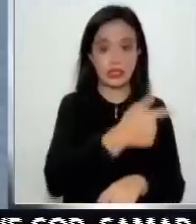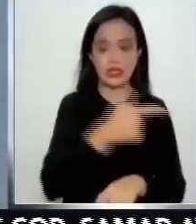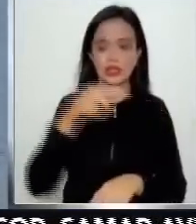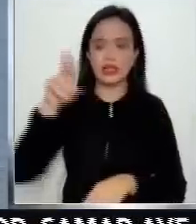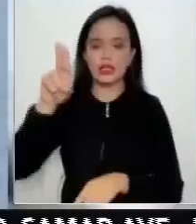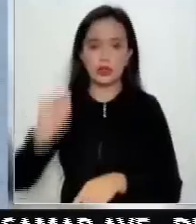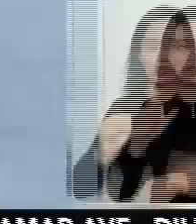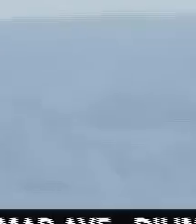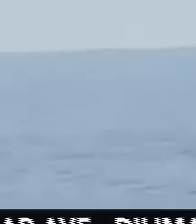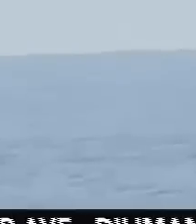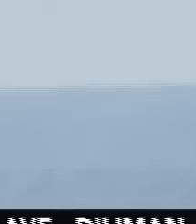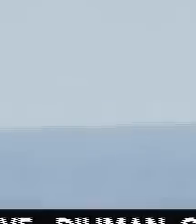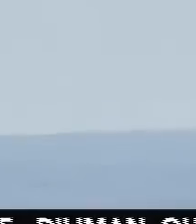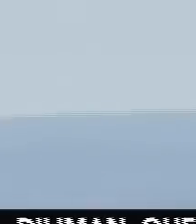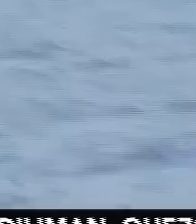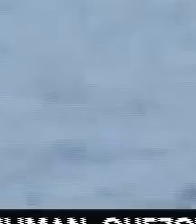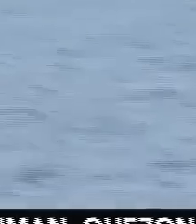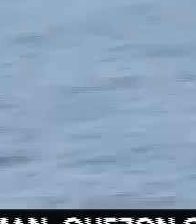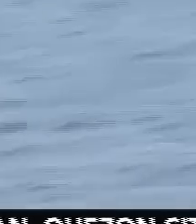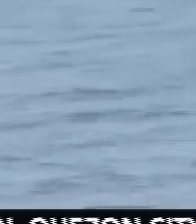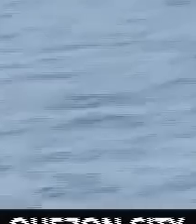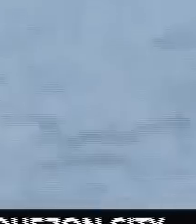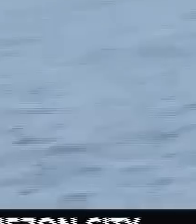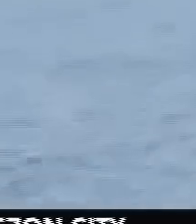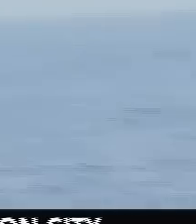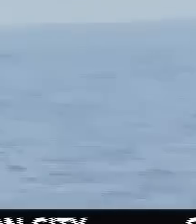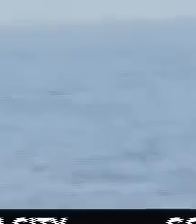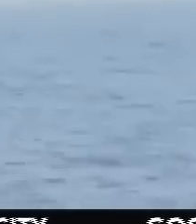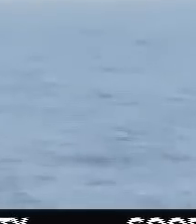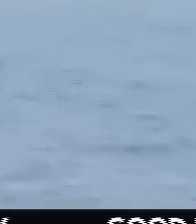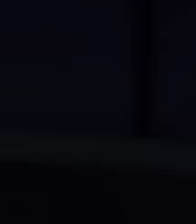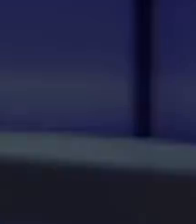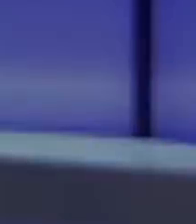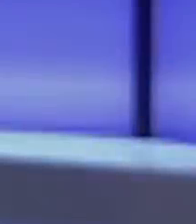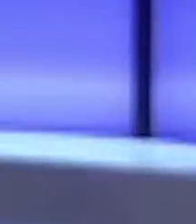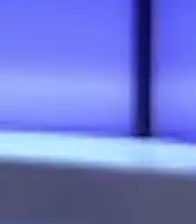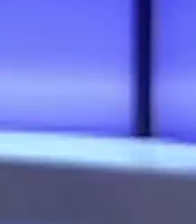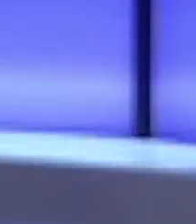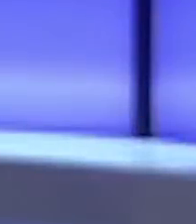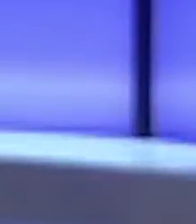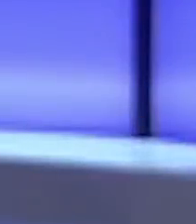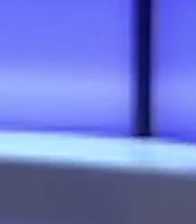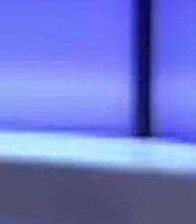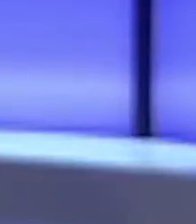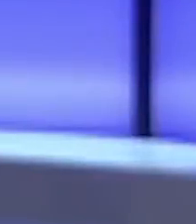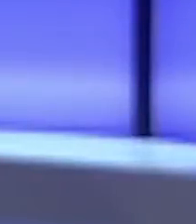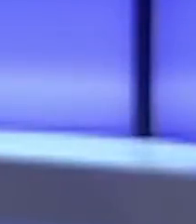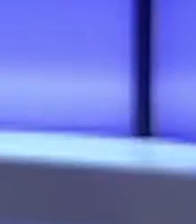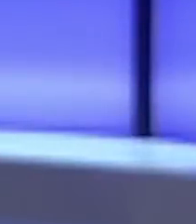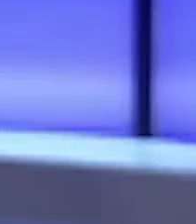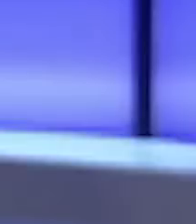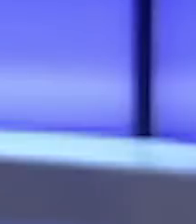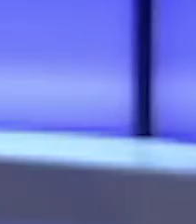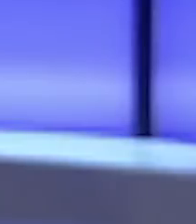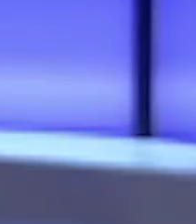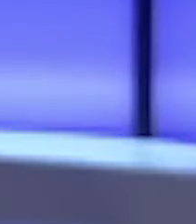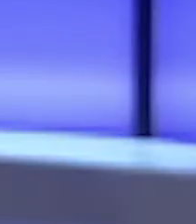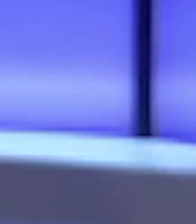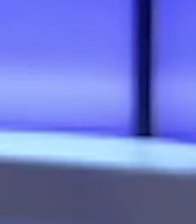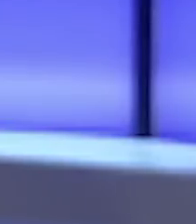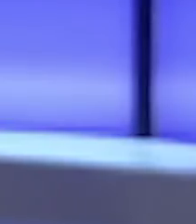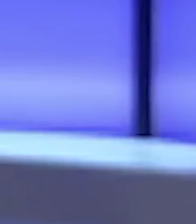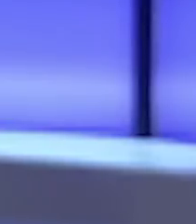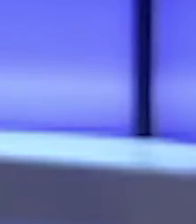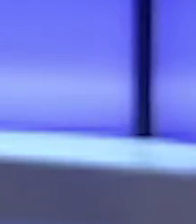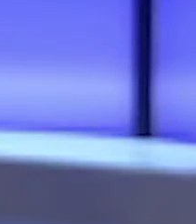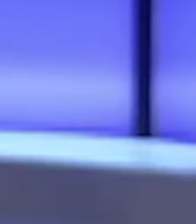GMA Integrated News, Ivan Mayrina, nakatutok, 24 Oras. Good news mga kapuso! Maaari niyong mapanood ang